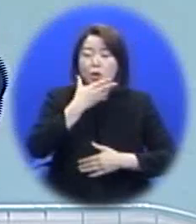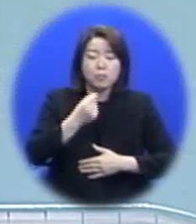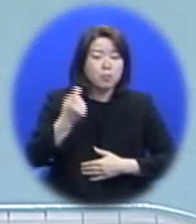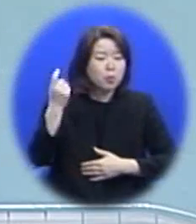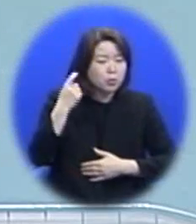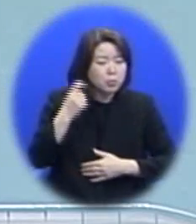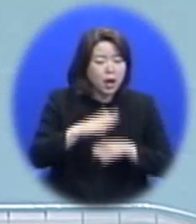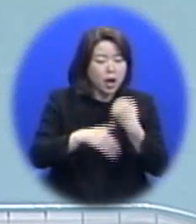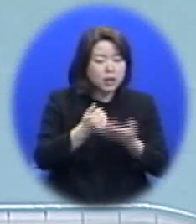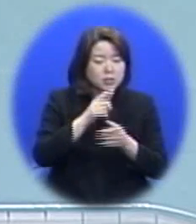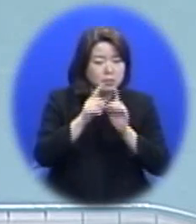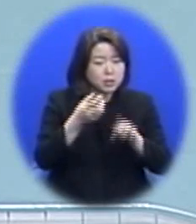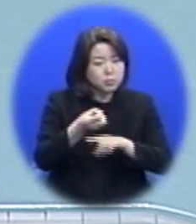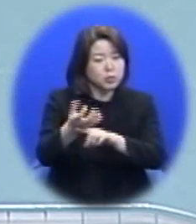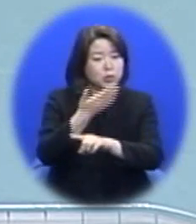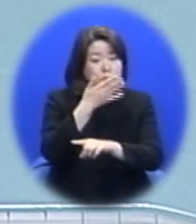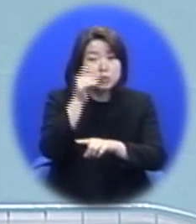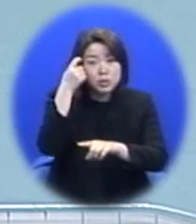전할 수 있겠습니까?